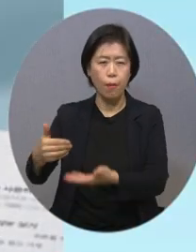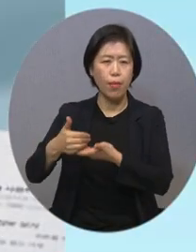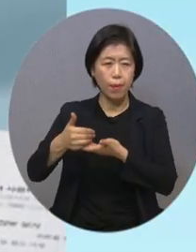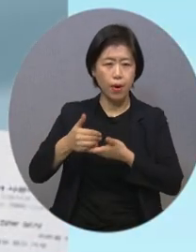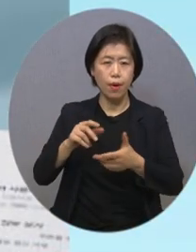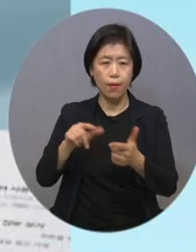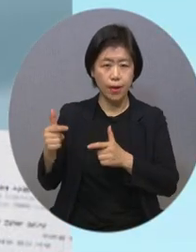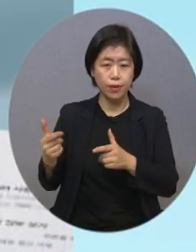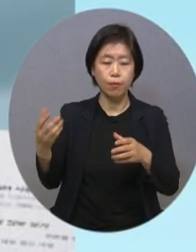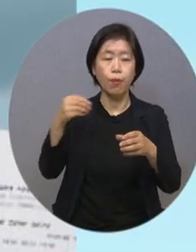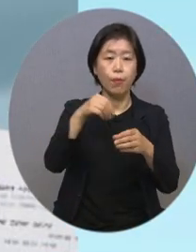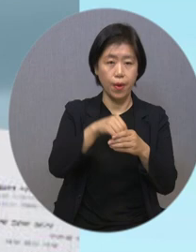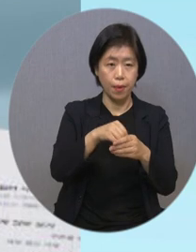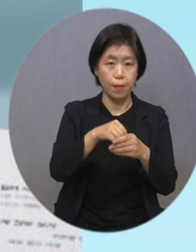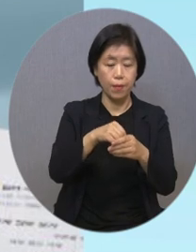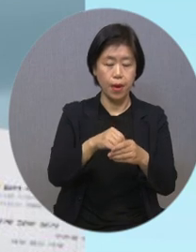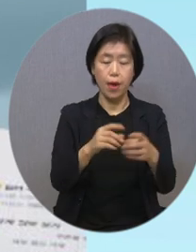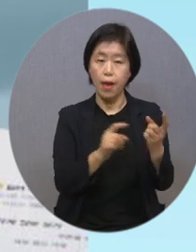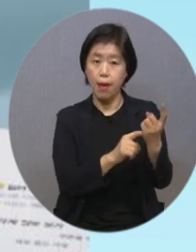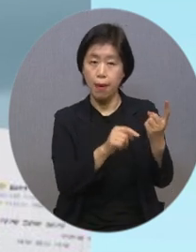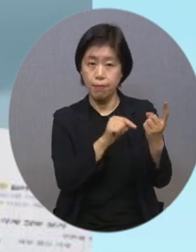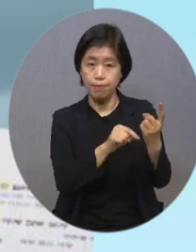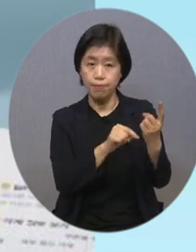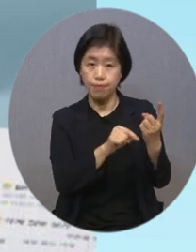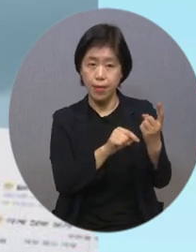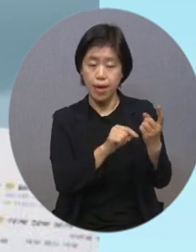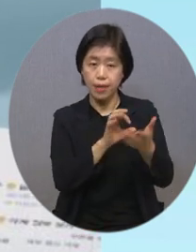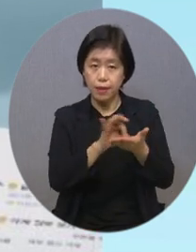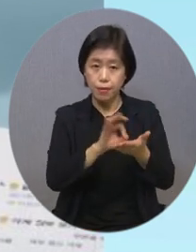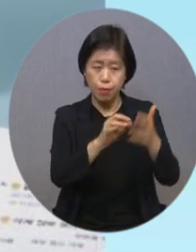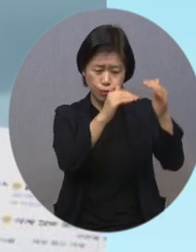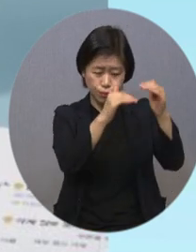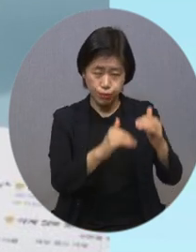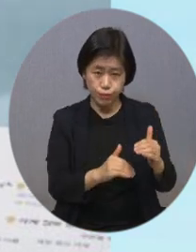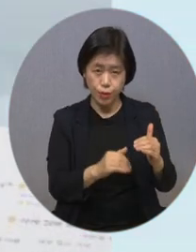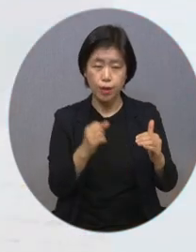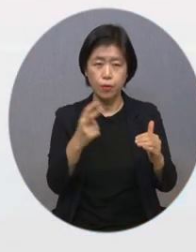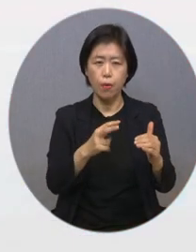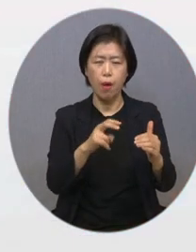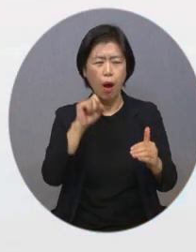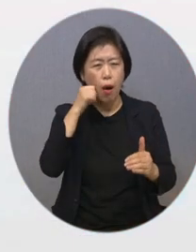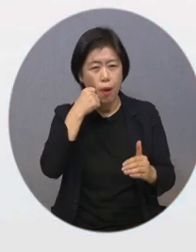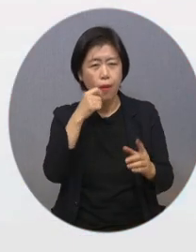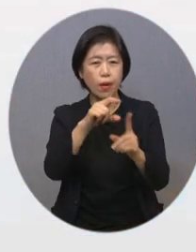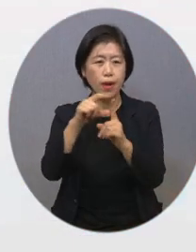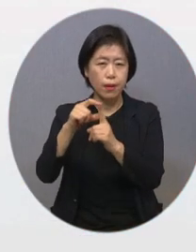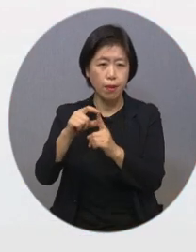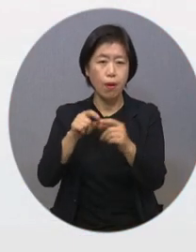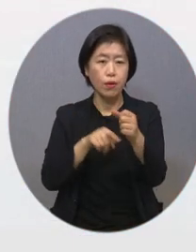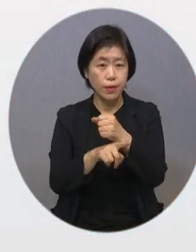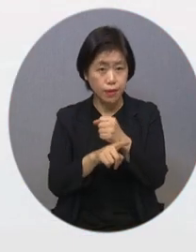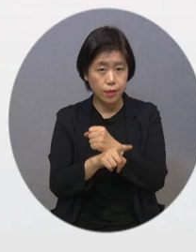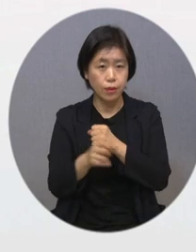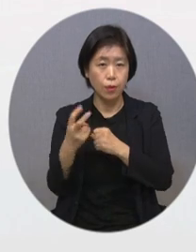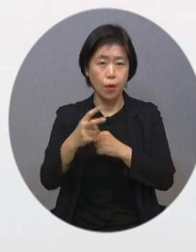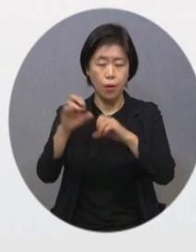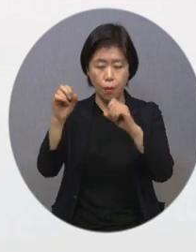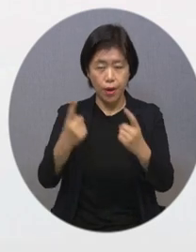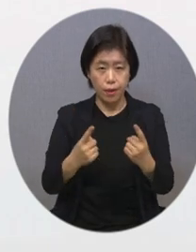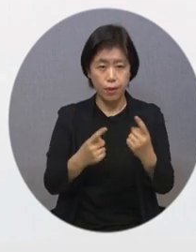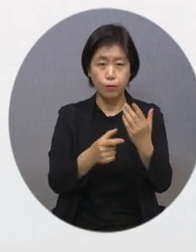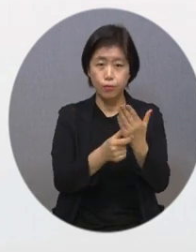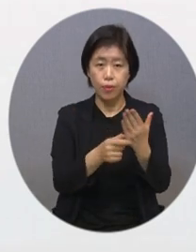배달앱 이용 전 과정뿐만 아니라 익숙하지 않은 배달앱 용어를 쉽게 풀이한 용어사전, 할인 쿠폰